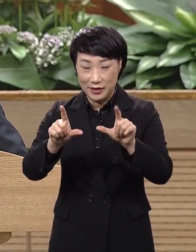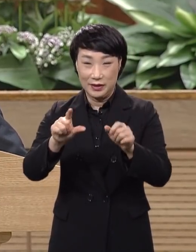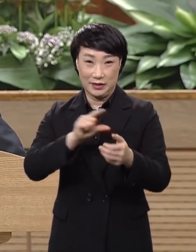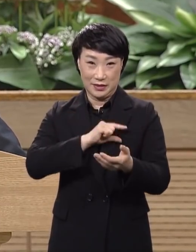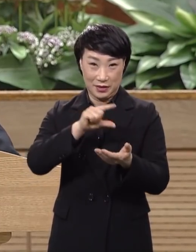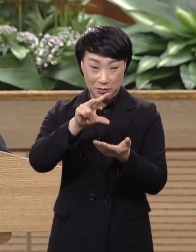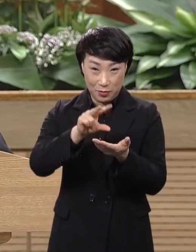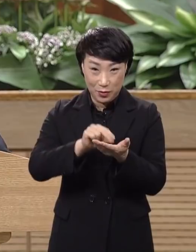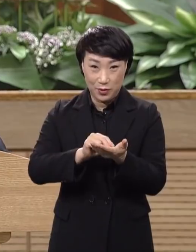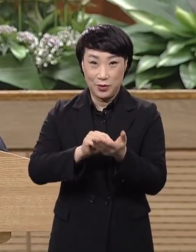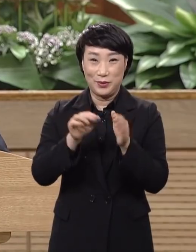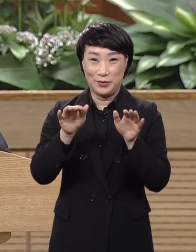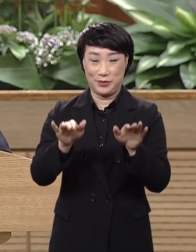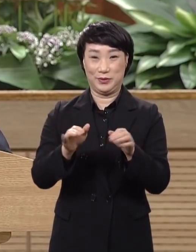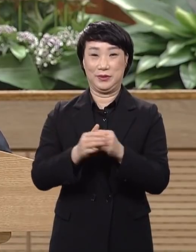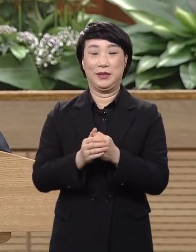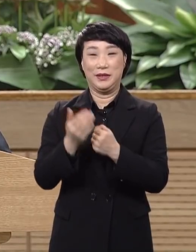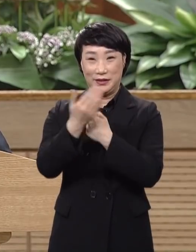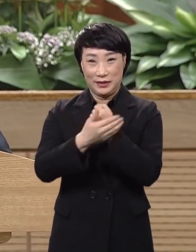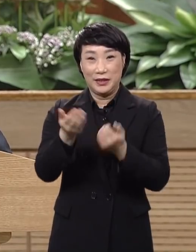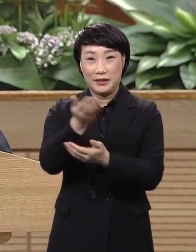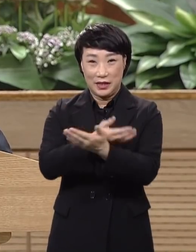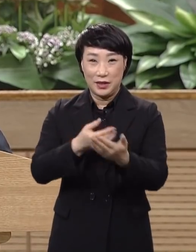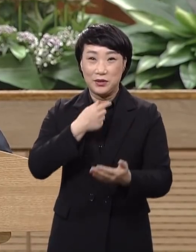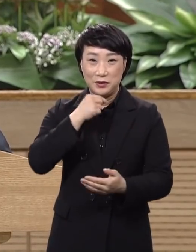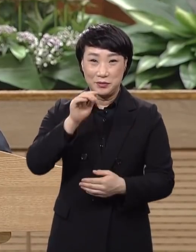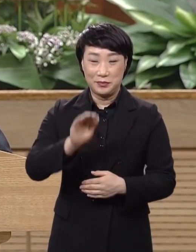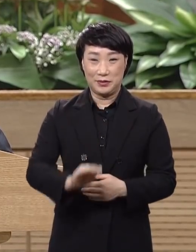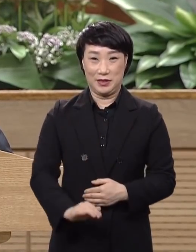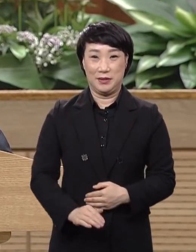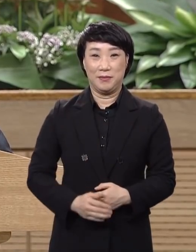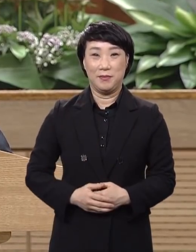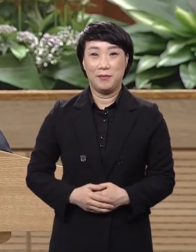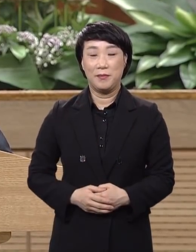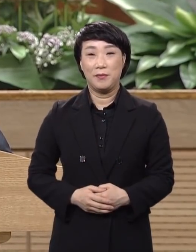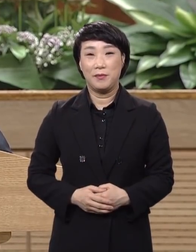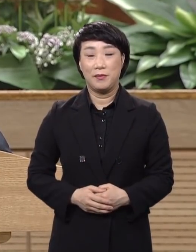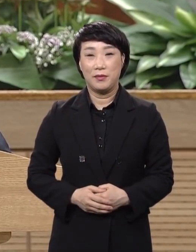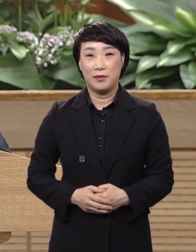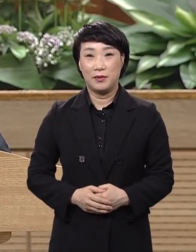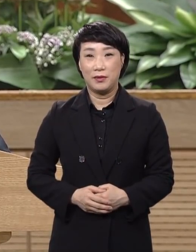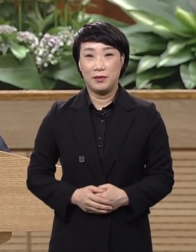신앙생활이라고 하는 제목으로 은혜를 나누고자 합니다.